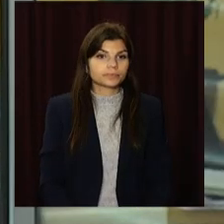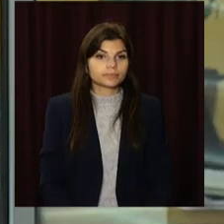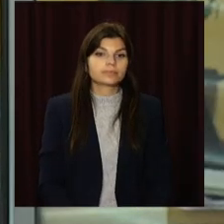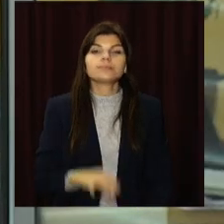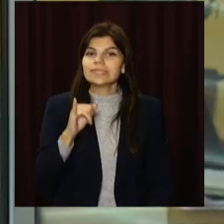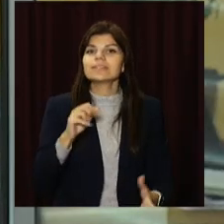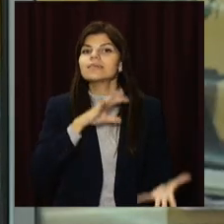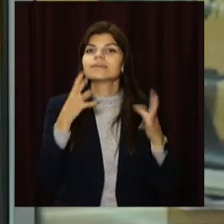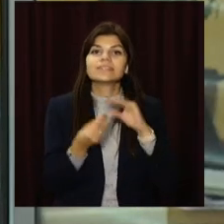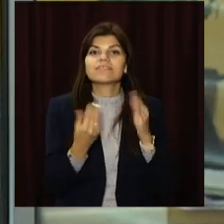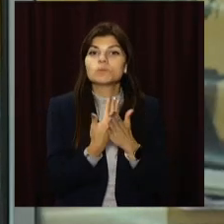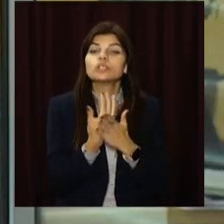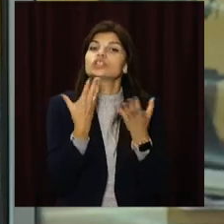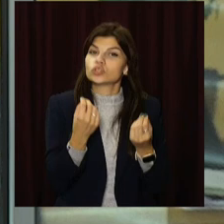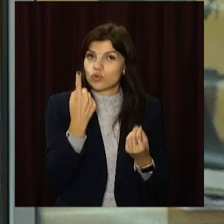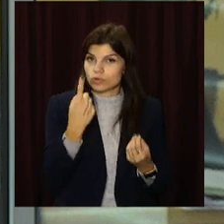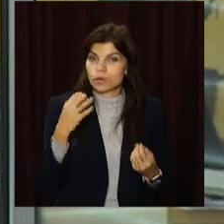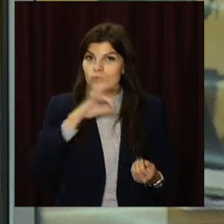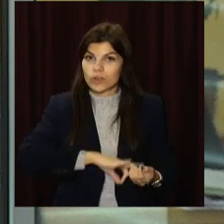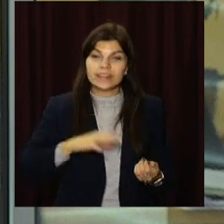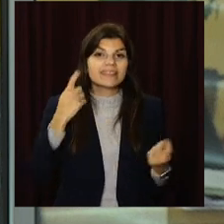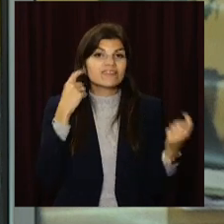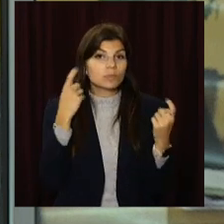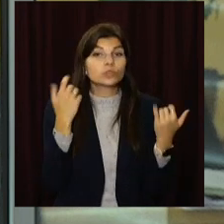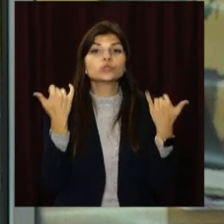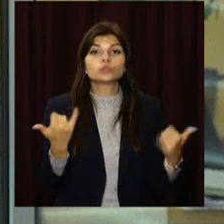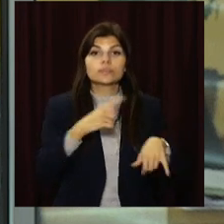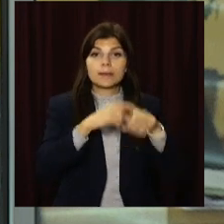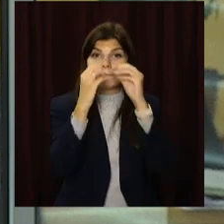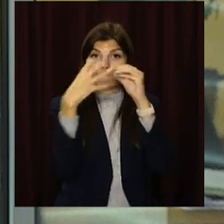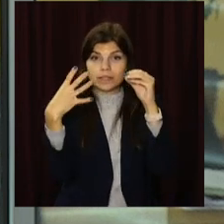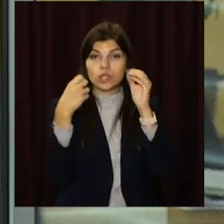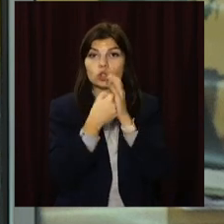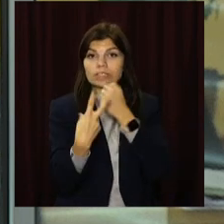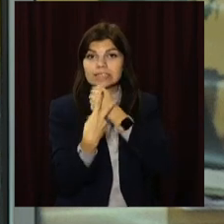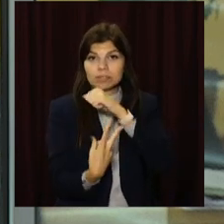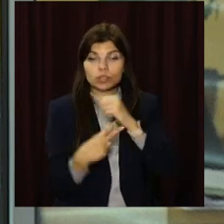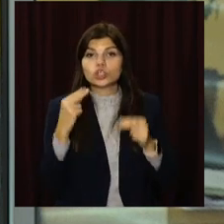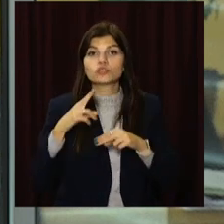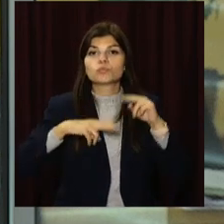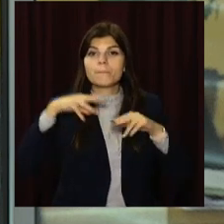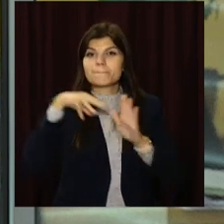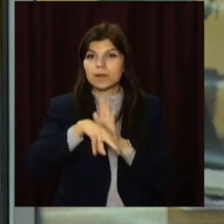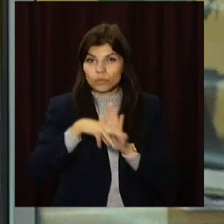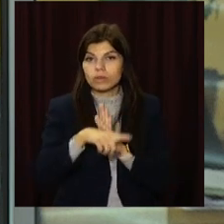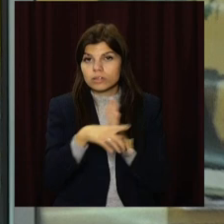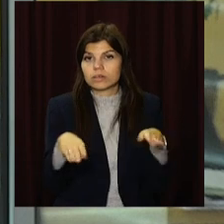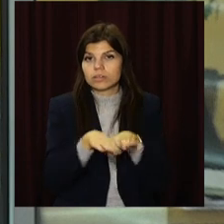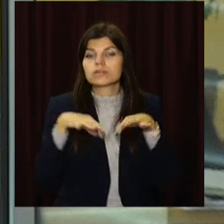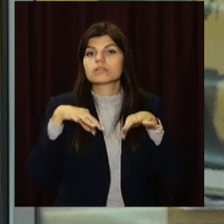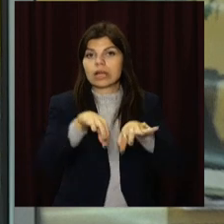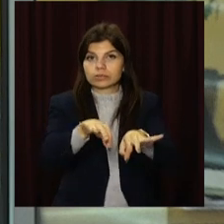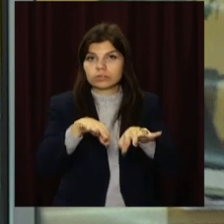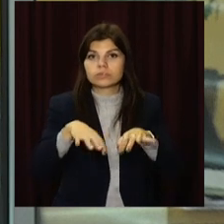І на завершення випуску ще одна корисна інформація. Сьогодні з 15 до 17 через будівництво метро перекриють рух